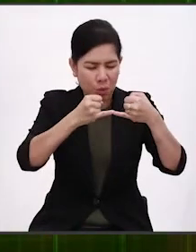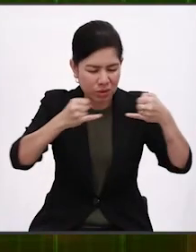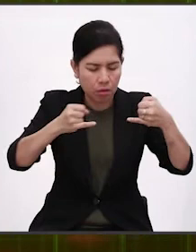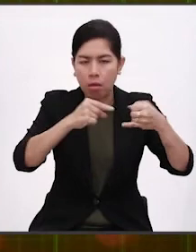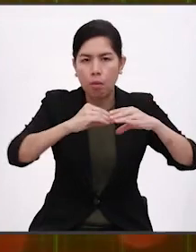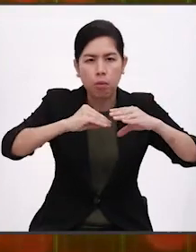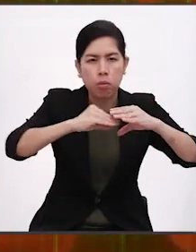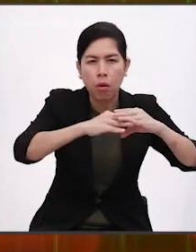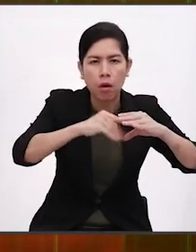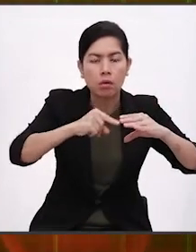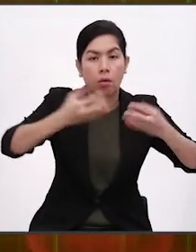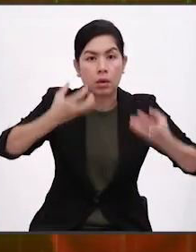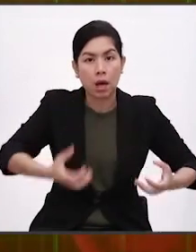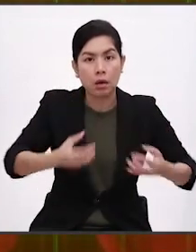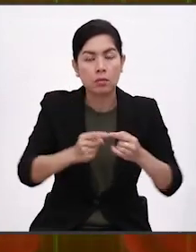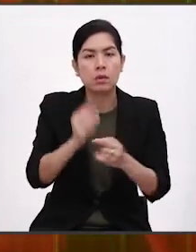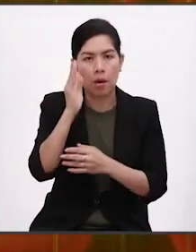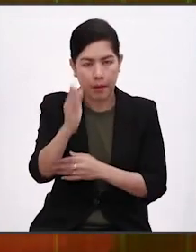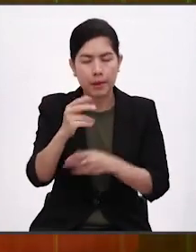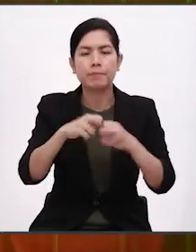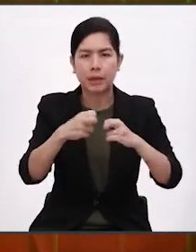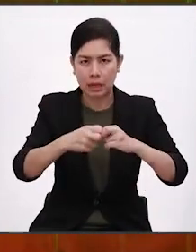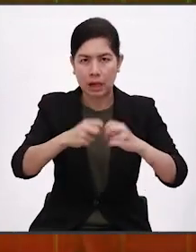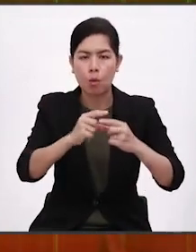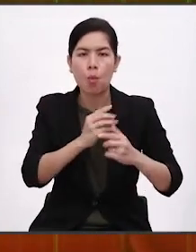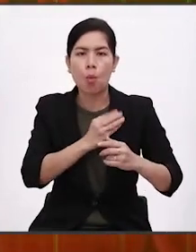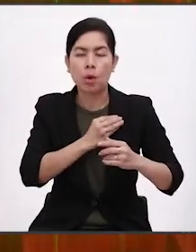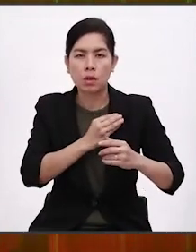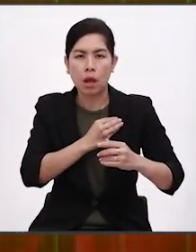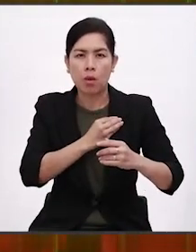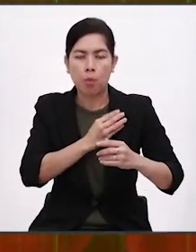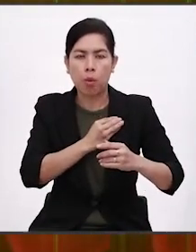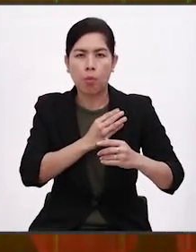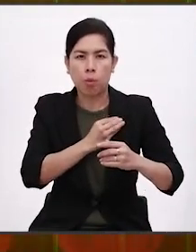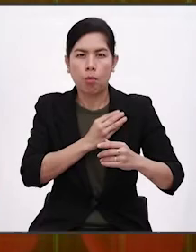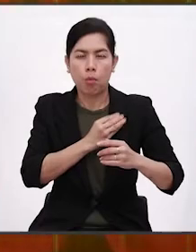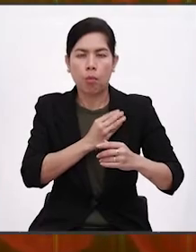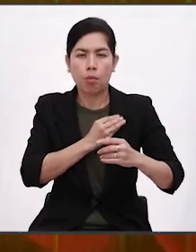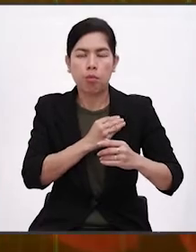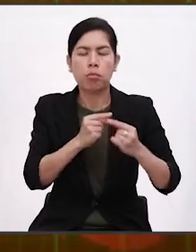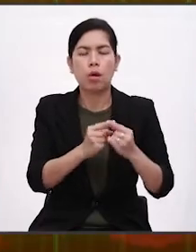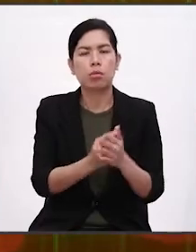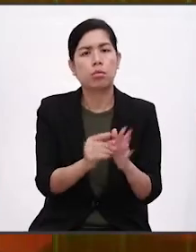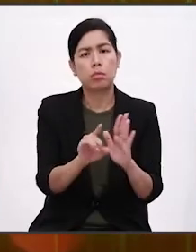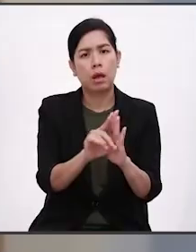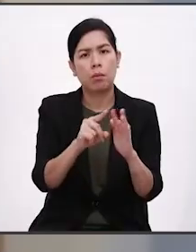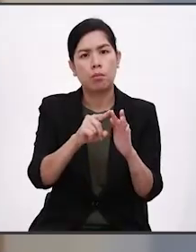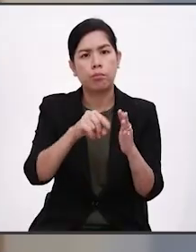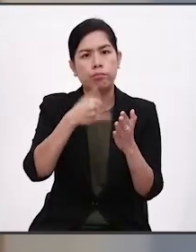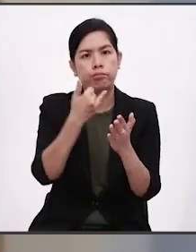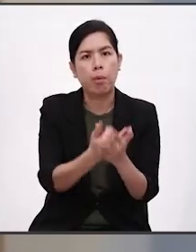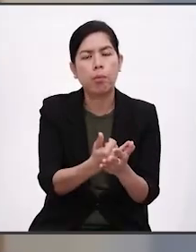สิ่งที่จะเกิดตามมาคือจะทำให้หัวใจเต้นผิดจังหวะได้อันนี้คือสิ่งที่ทำให้เกิดการเสียชีวิตกระทันหัน การรักษาค่ะคุณหมอ